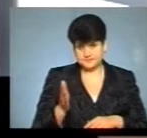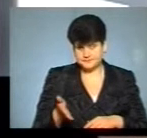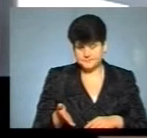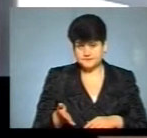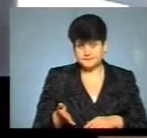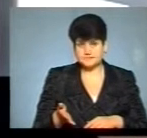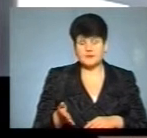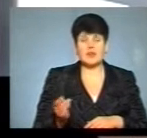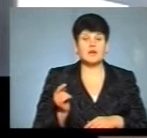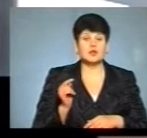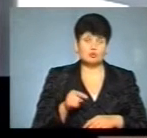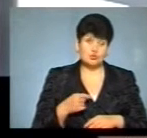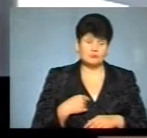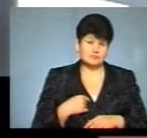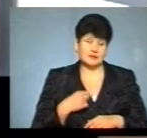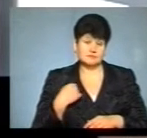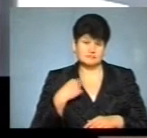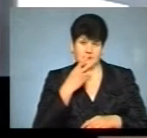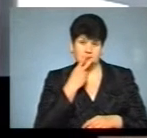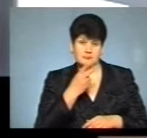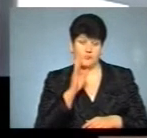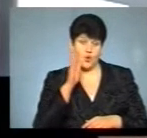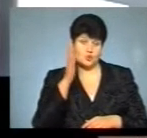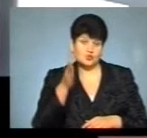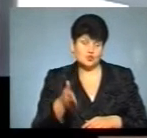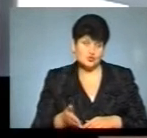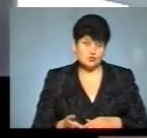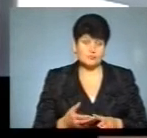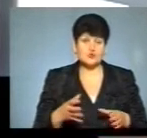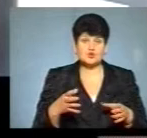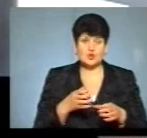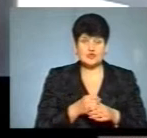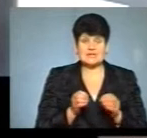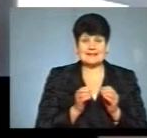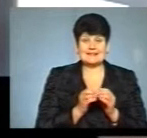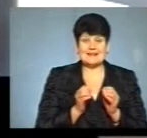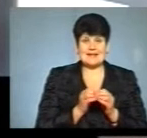Тому ми прогнозуємо протягом року скорочення до 10 тисяч